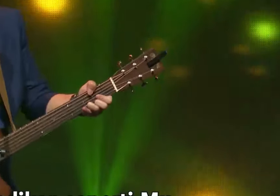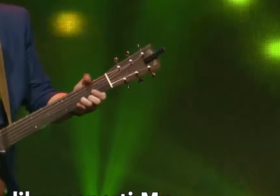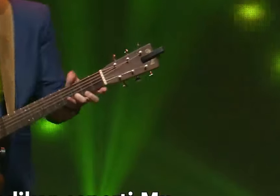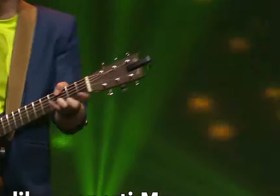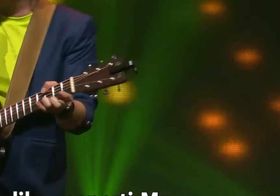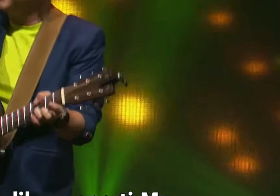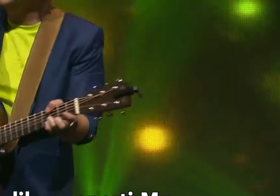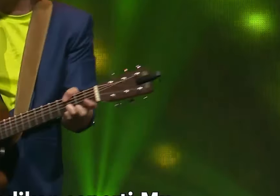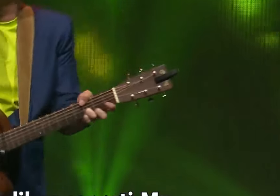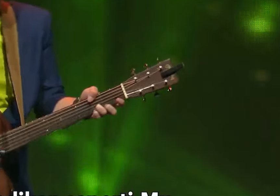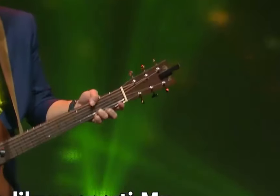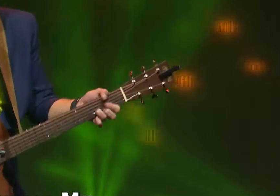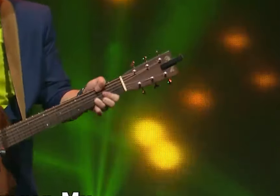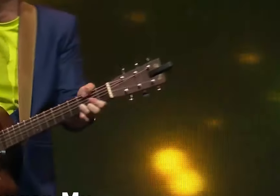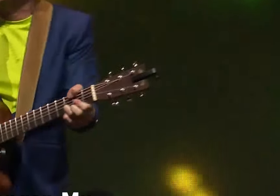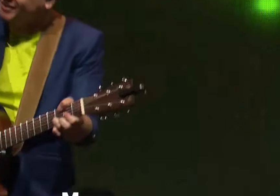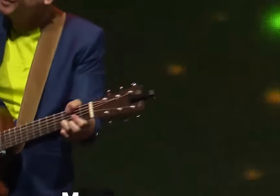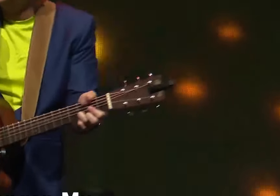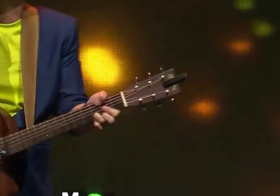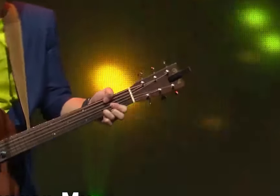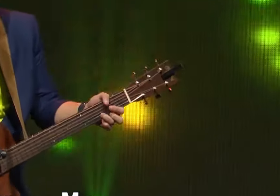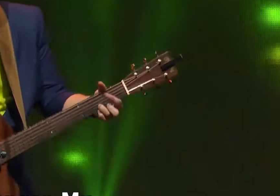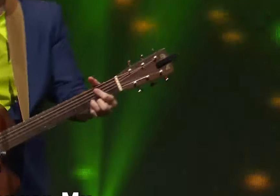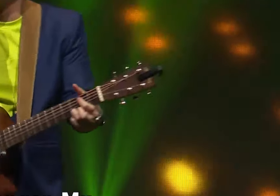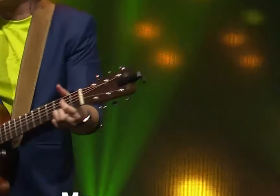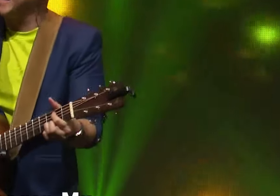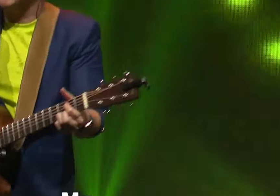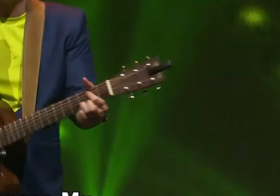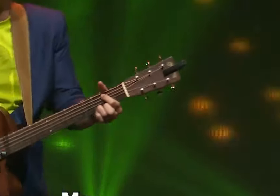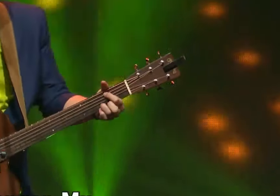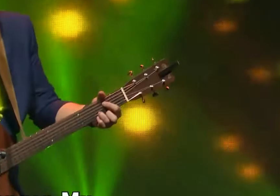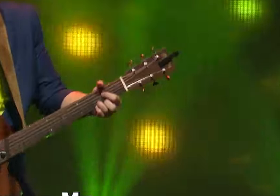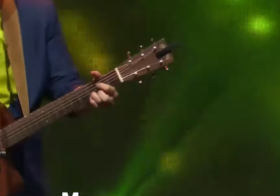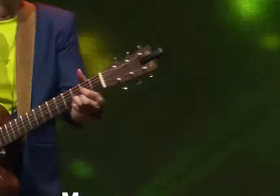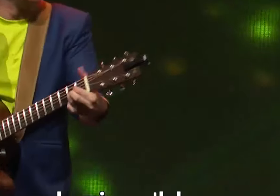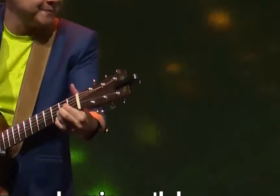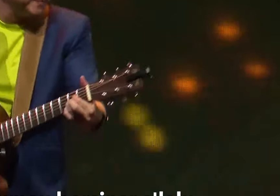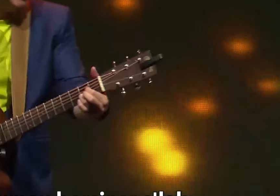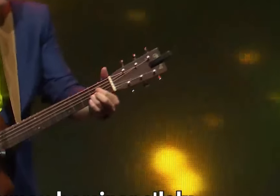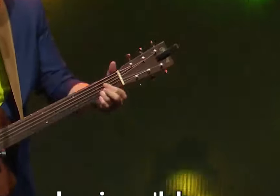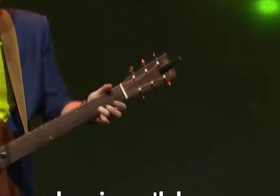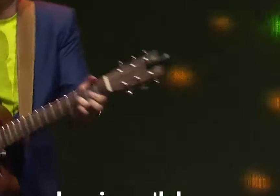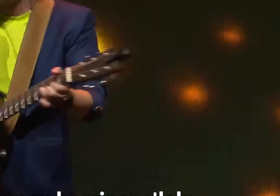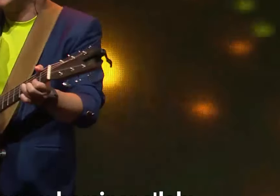jadikan sepertimu, serupa denganmu,